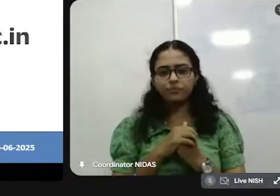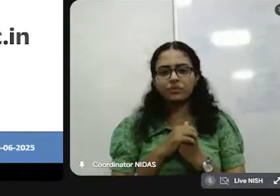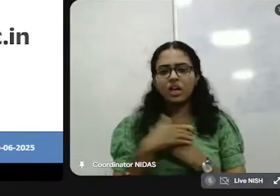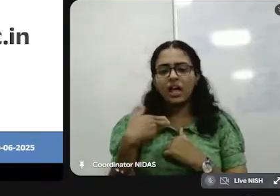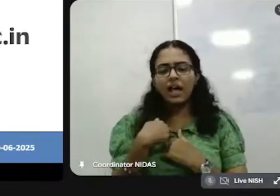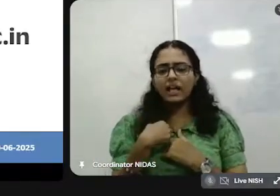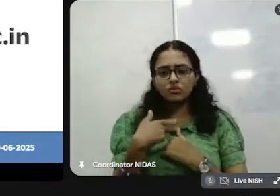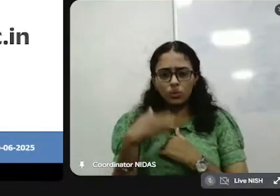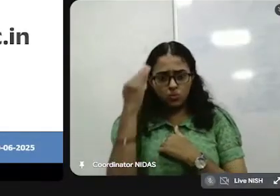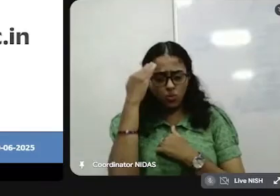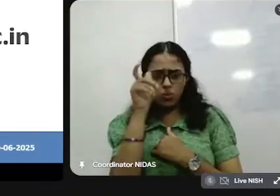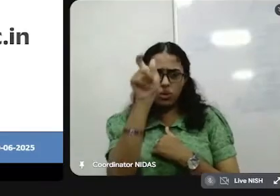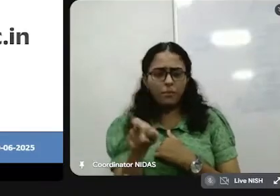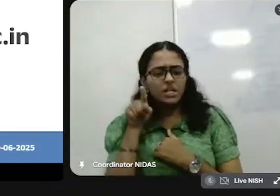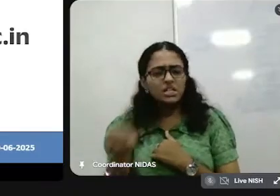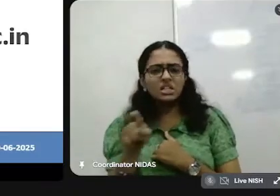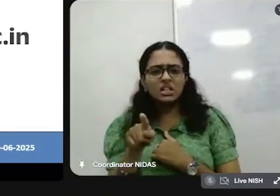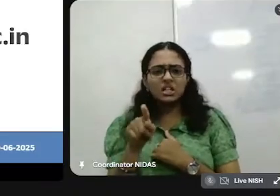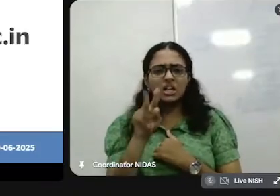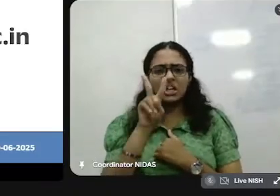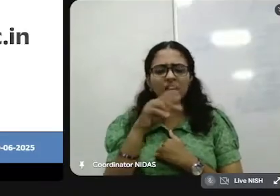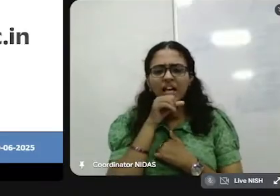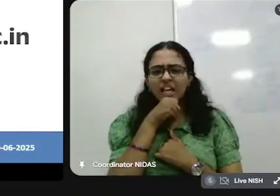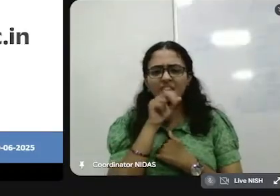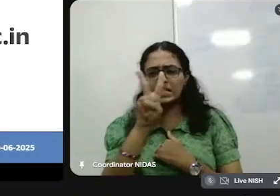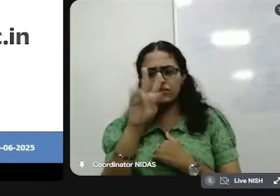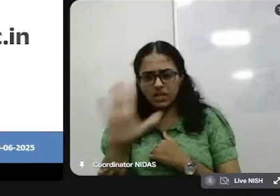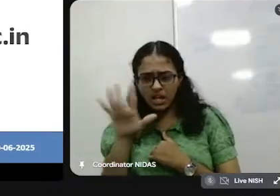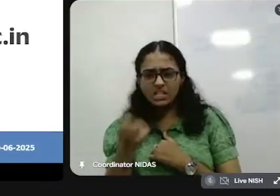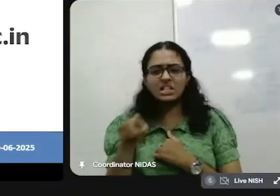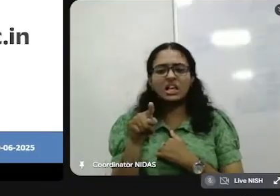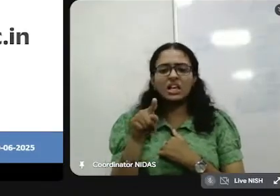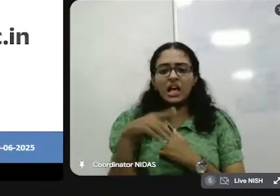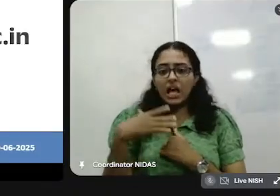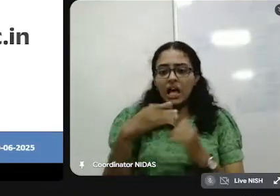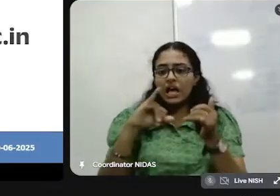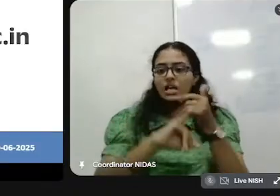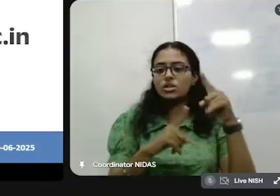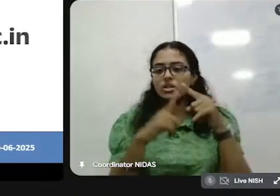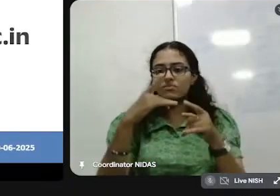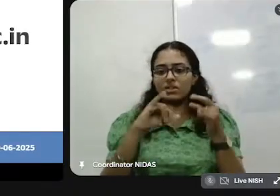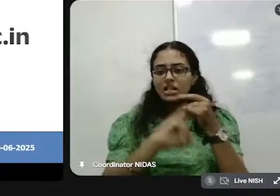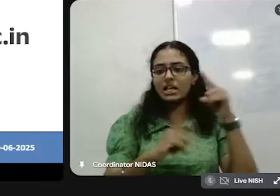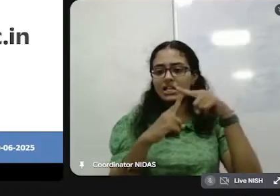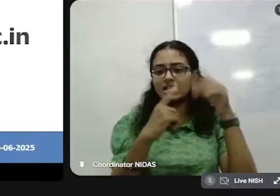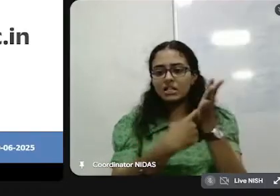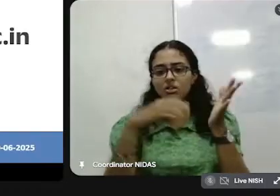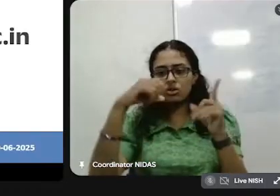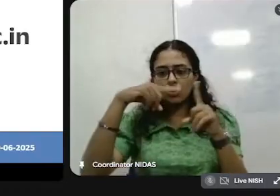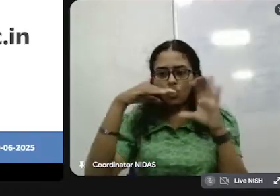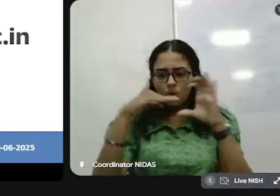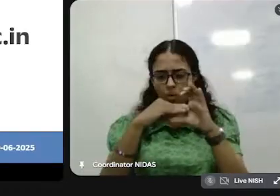എന്റെ പരിചയത്തിലുള്ള ഒരു കുട്ടിക്ക്, അവർക്ക് 25-ാമത്തെ വയസ്സില് ഇങ്ങനെ സ്ട്രോക്ക് ഉണ്ടായതാണ്. അപ്പൊ അതിന് യങ് സ്ട്രോക്ക് അങ്ങനെ എന്തോ